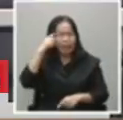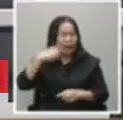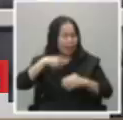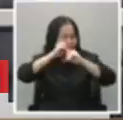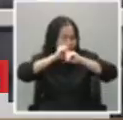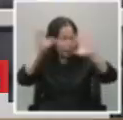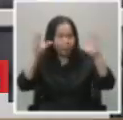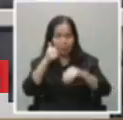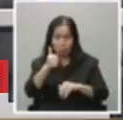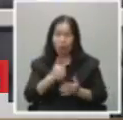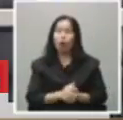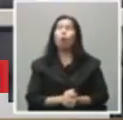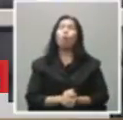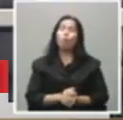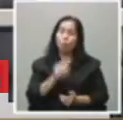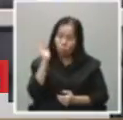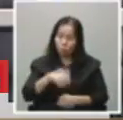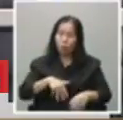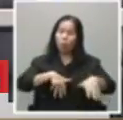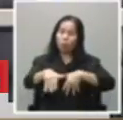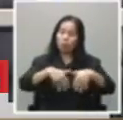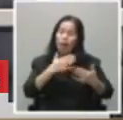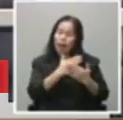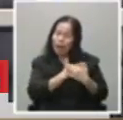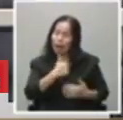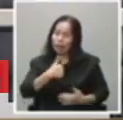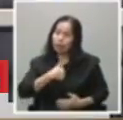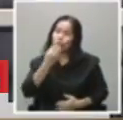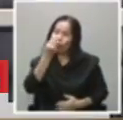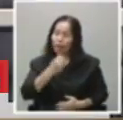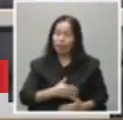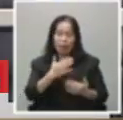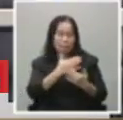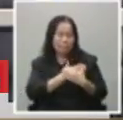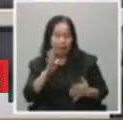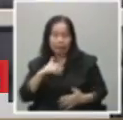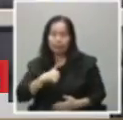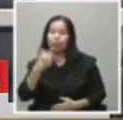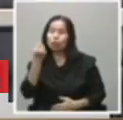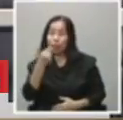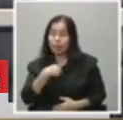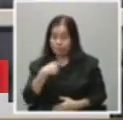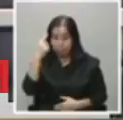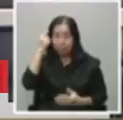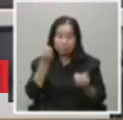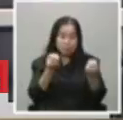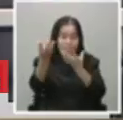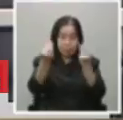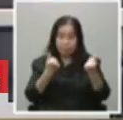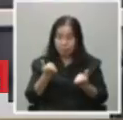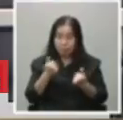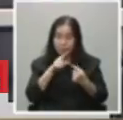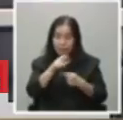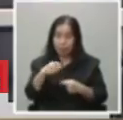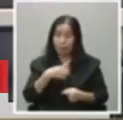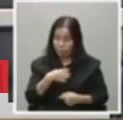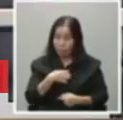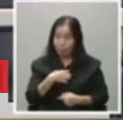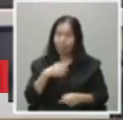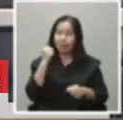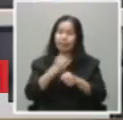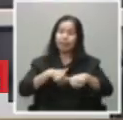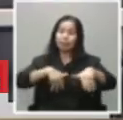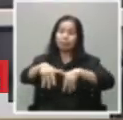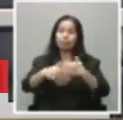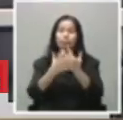ว่าโอ้ยประชาชนรักฉันเนี่ยมันเยอะเท่าไหร่ไม่เอาฉันเนี่ยมันเท่าไหร่เสนอให้ทำประชาม